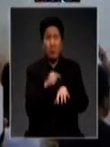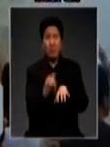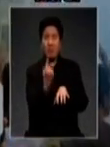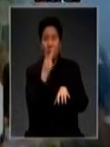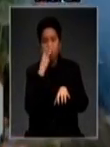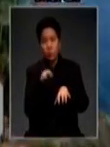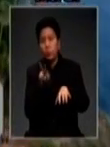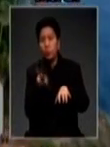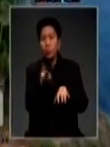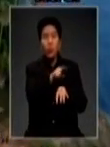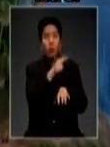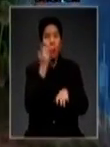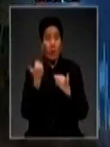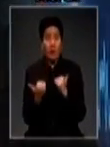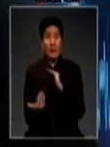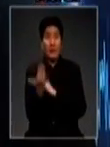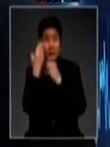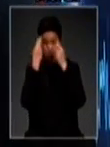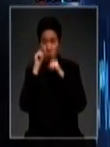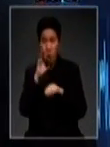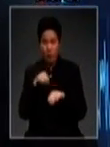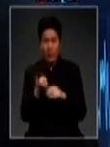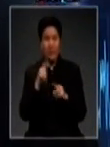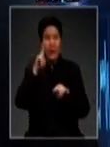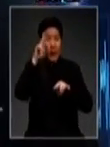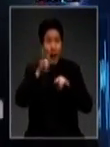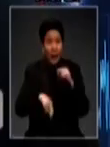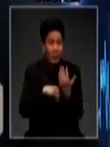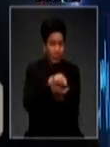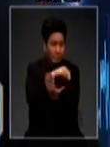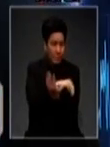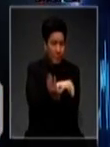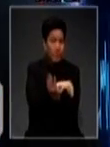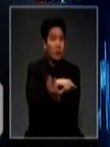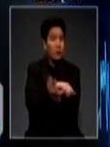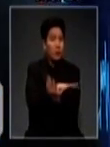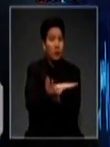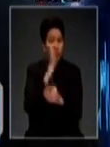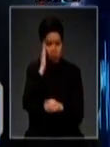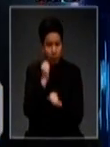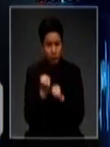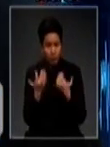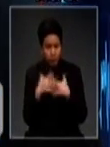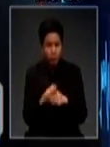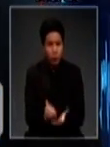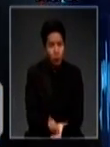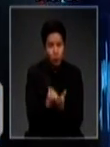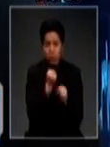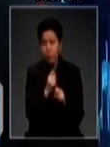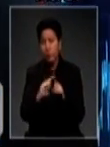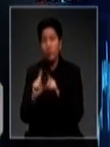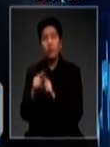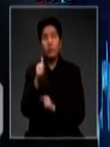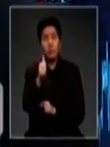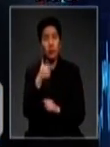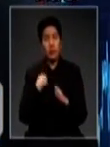รองนายกรัฐมนตรีก็พูดชัดนะครับว่าไข่มุกอันดามันก็เป็นสิ่งที่เราสามารถบูรณาการกันได้หลายอย่างก็เป็นเรื่อง